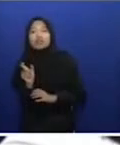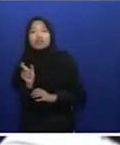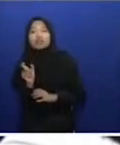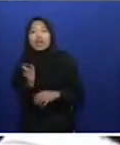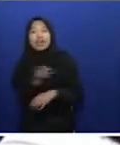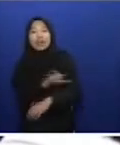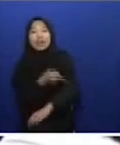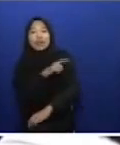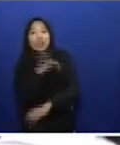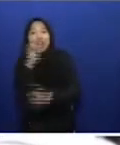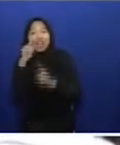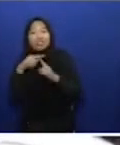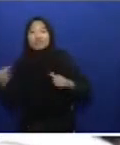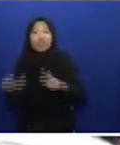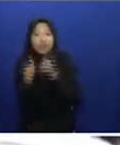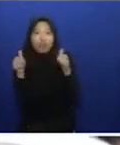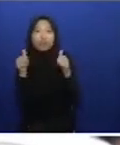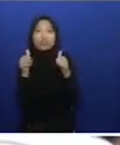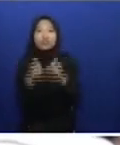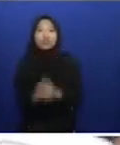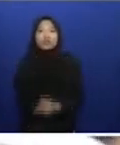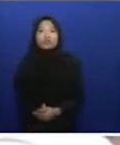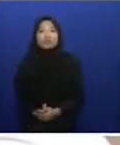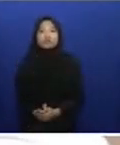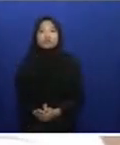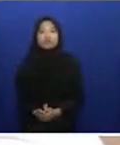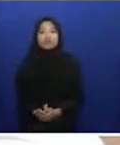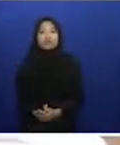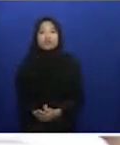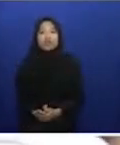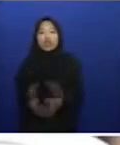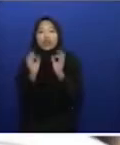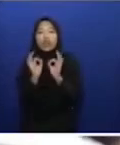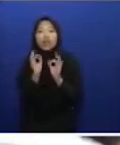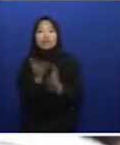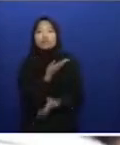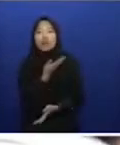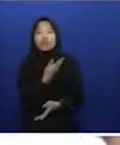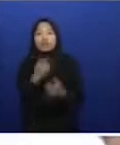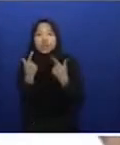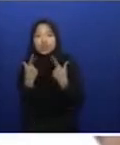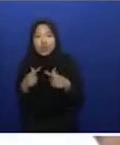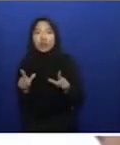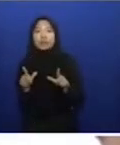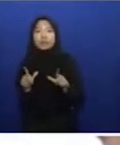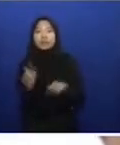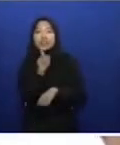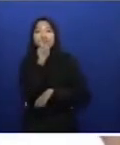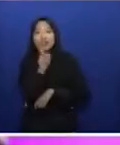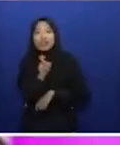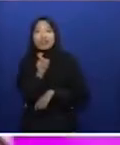Andre. Oke, saya jawab pertanyaan dia. Yang harus dilakukan itu, kita rata-rata pengusaha dalam